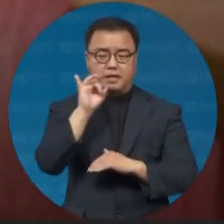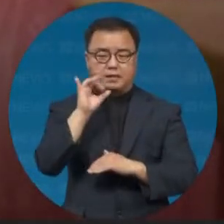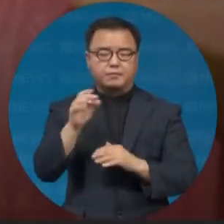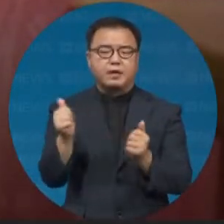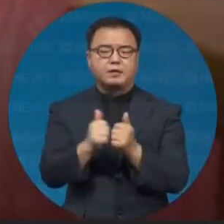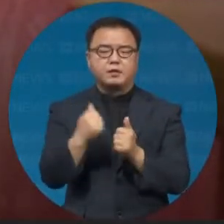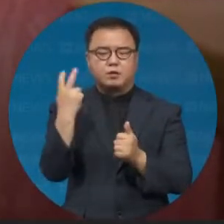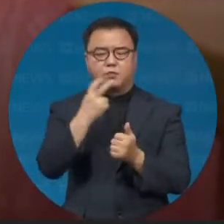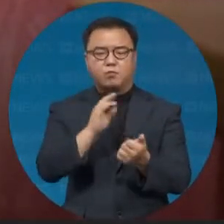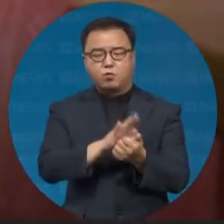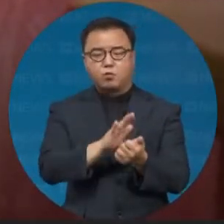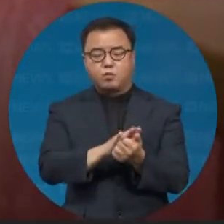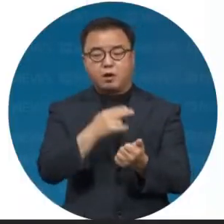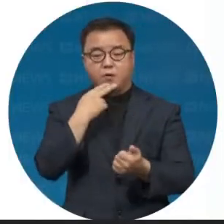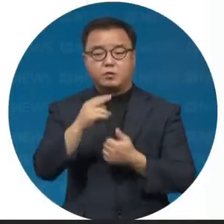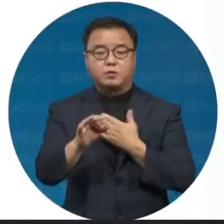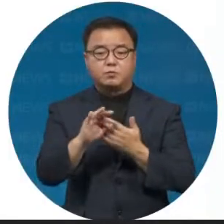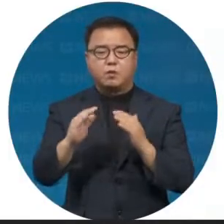금지됐습니다.